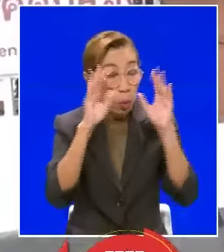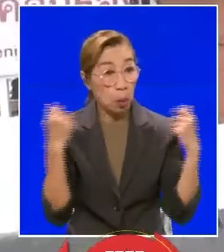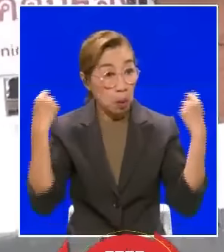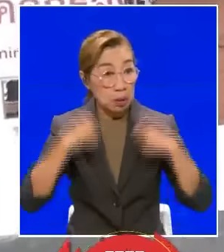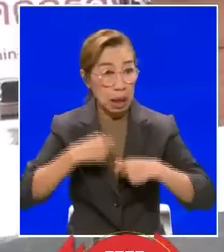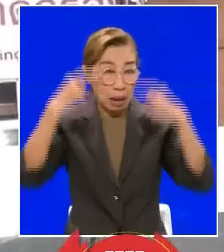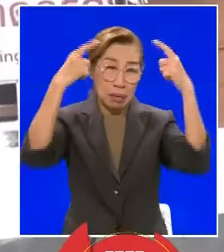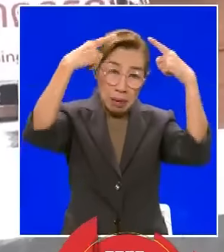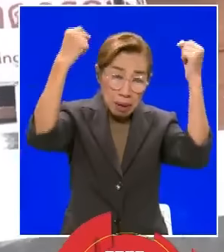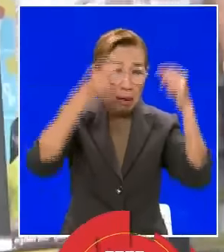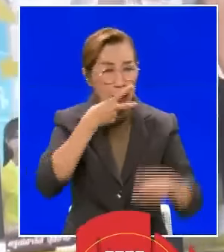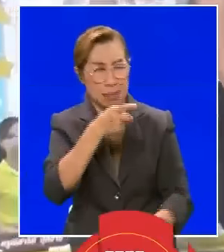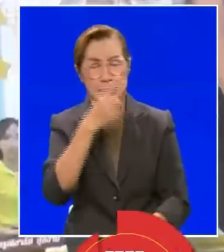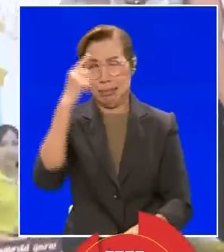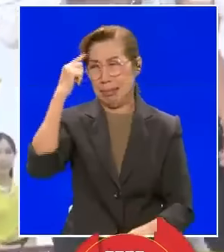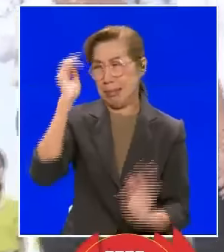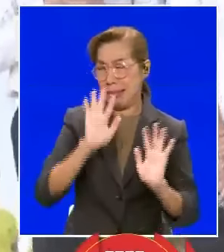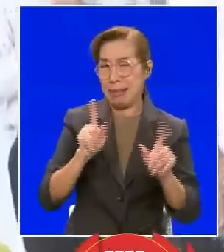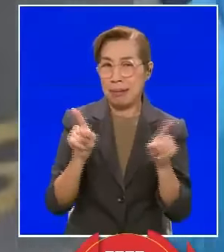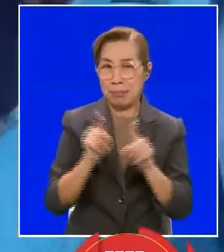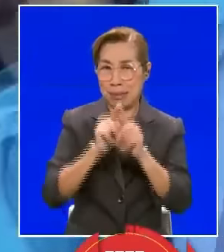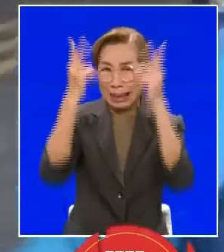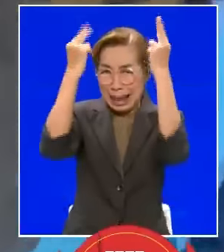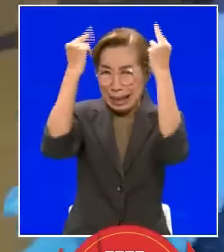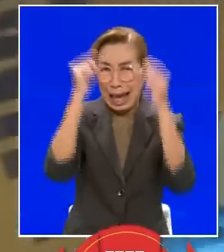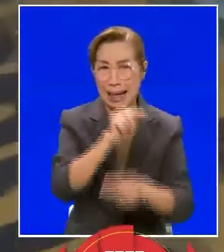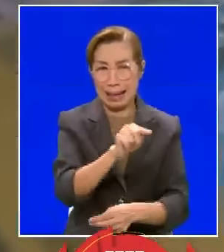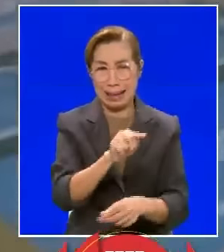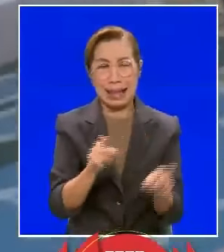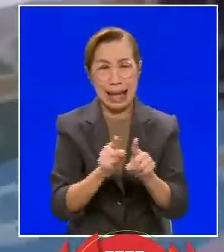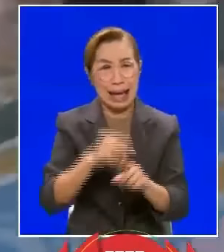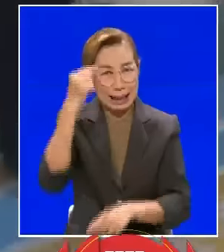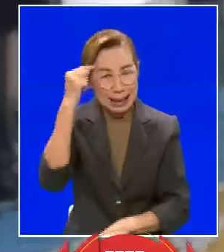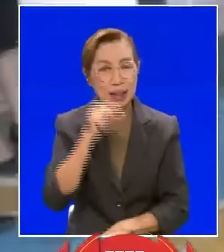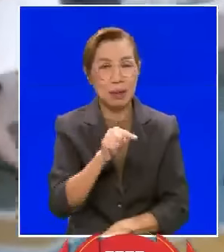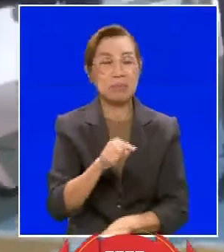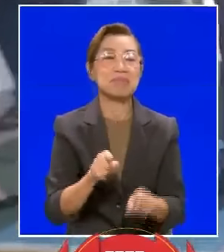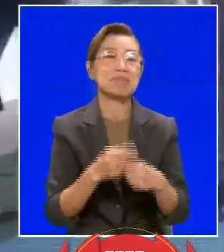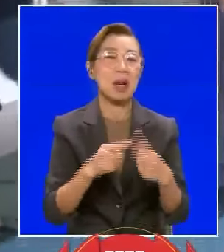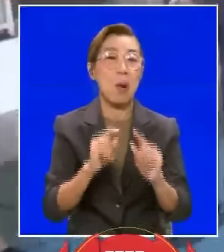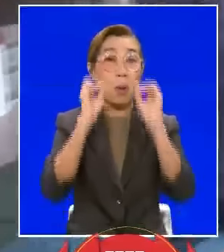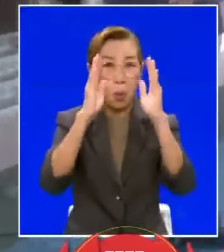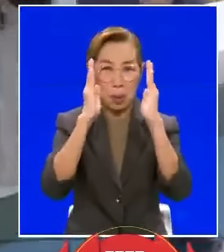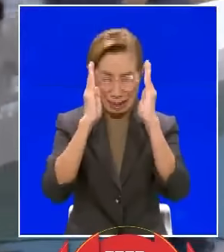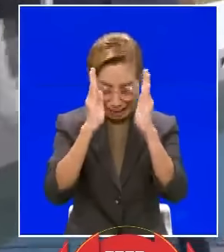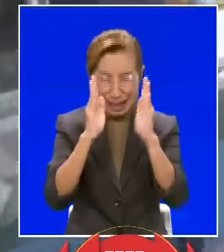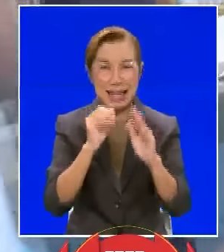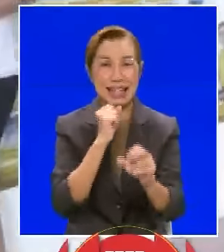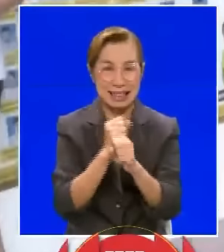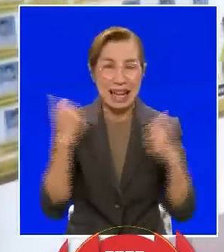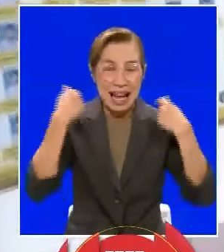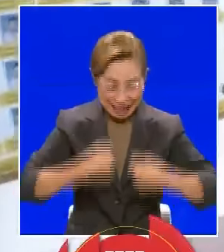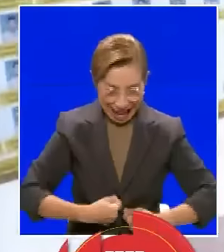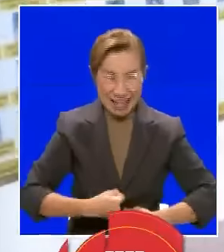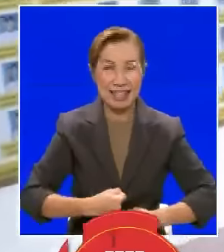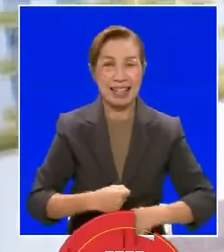ค่อยเหมือนน่ะน่าจะหนักไปทางกระต่ายมากกว่าก็ถึงบอกความตั้งใจเต็มร้อยผลออกมาจะไม่ถ ึงเท่